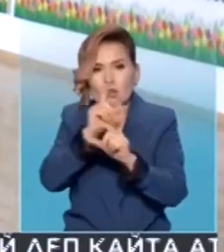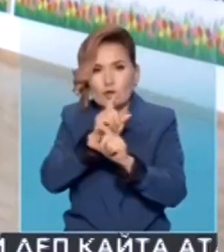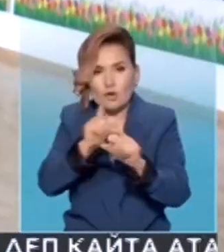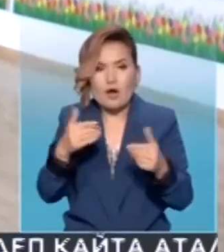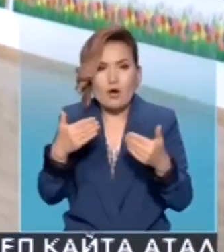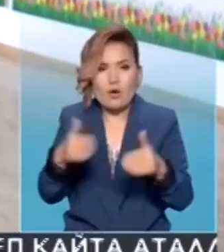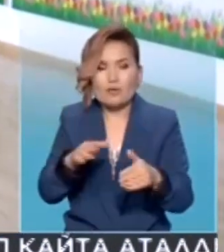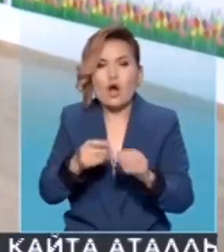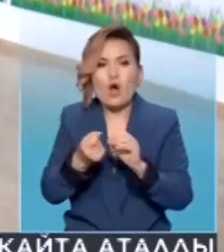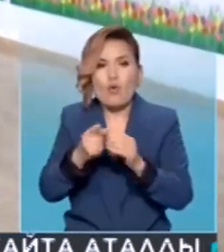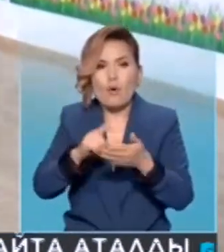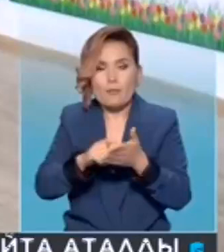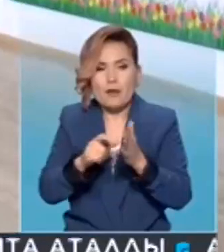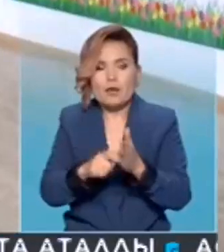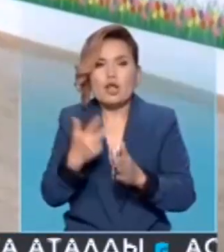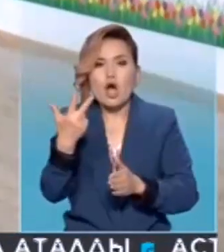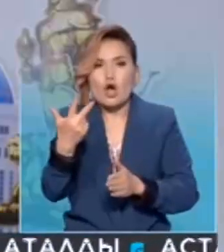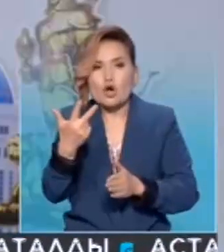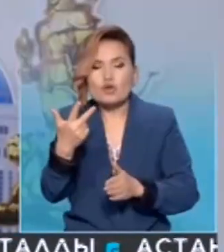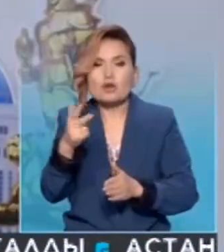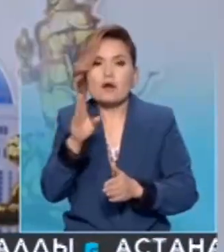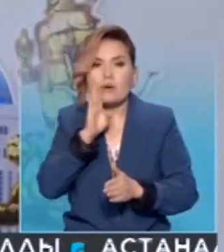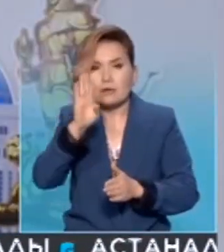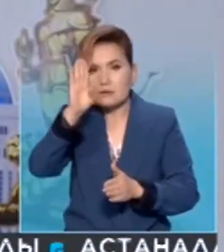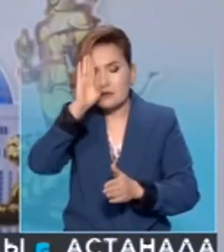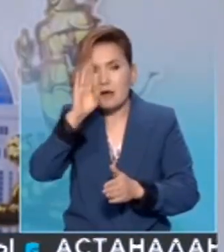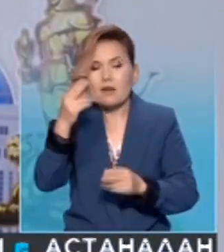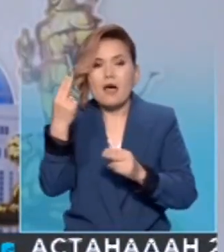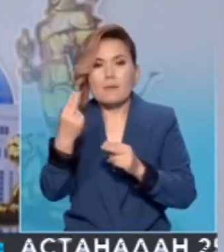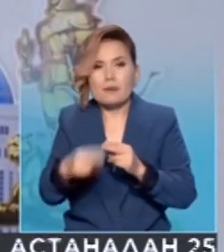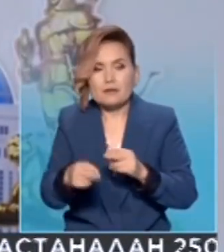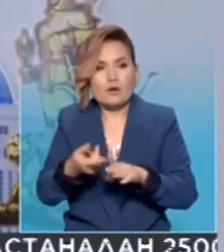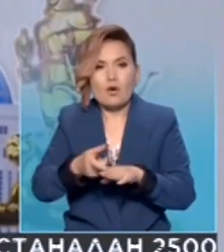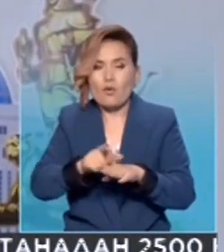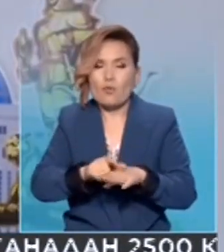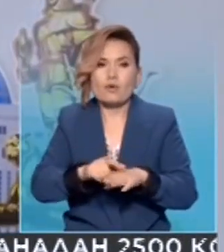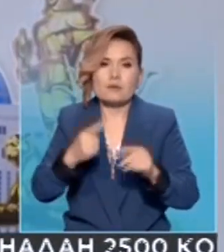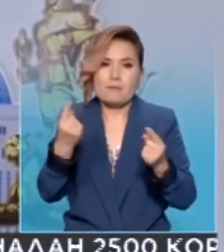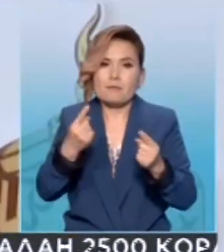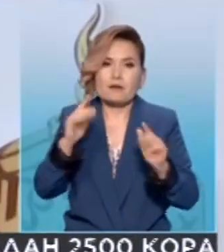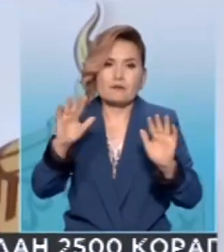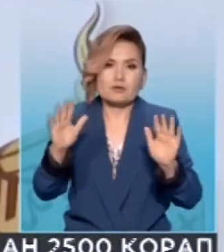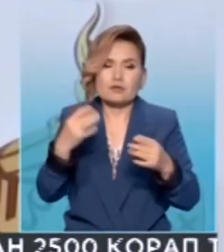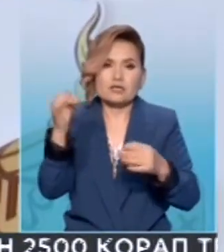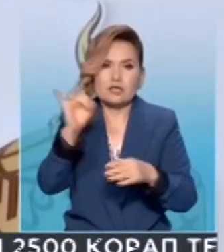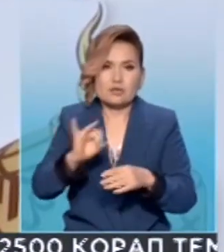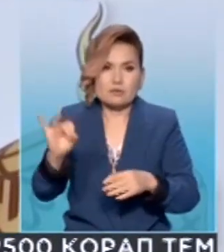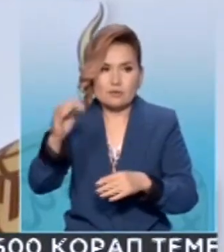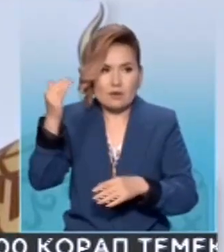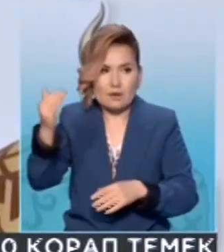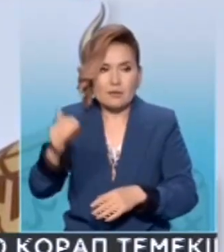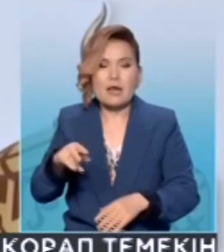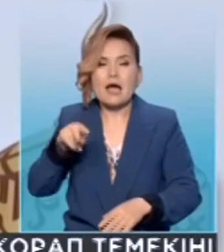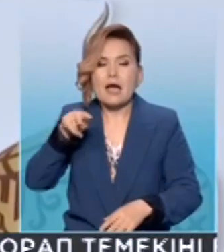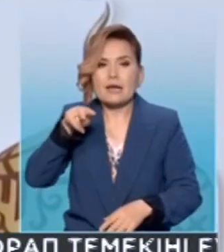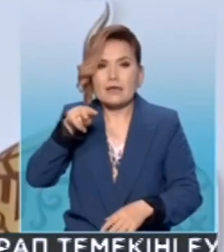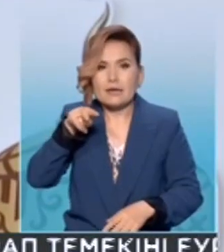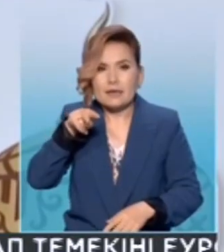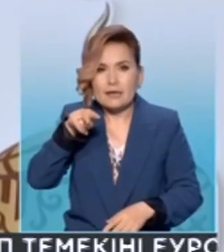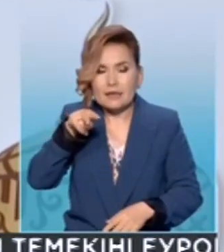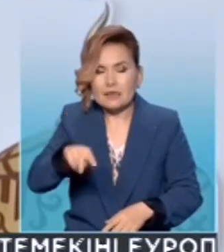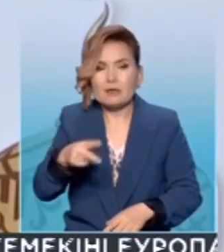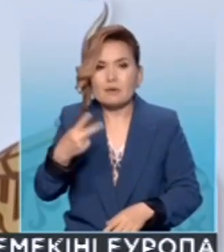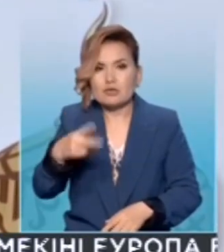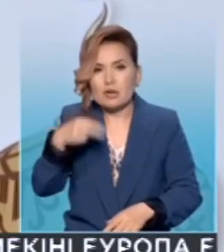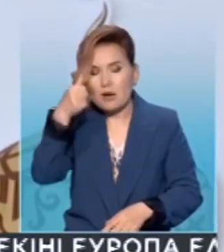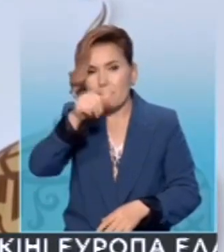11-ші сыныпта небәрі 3 жеткіншектің аяқтауы білім ошағы тарихындағы бірінші жағдай. Оған дейін 2020